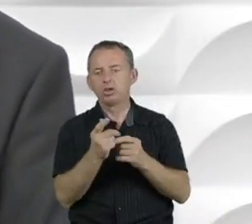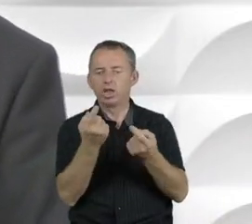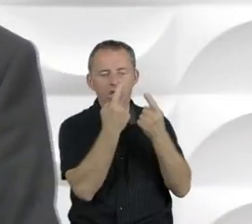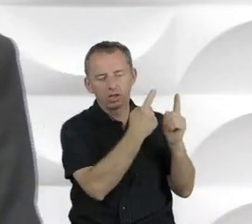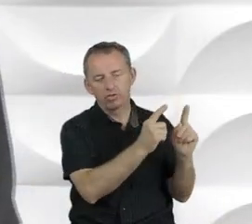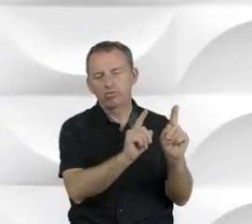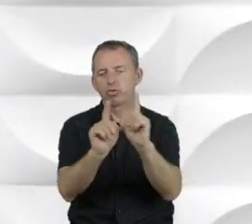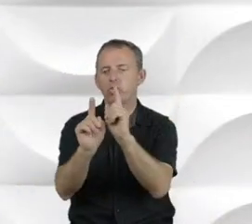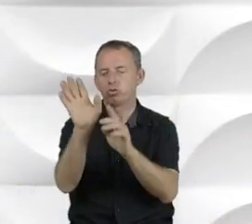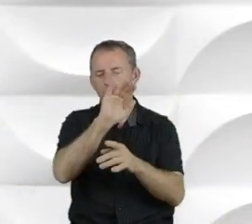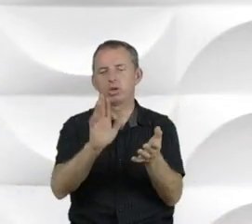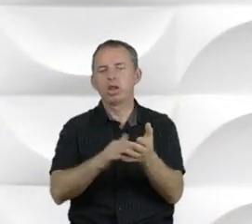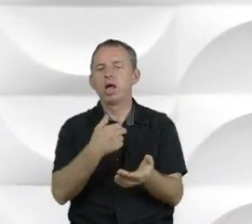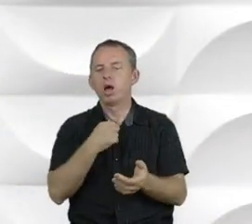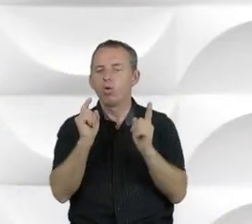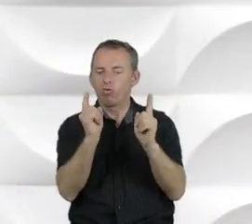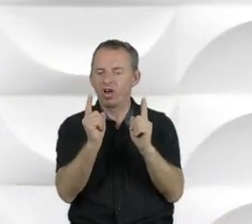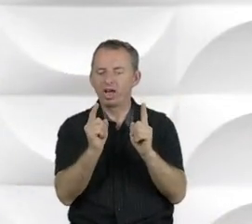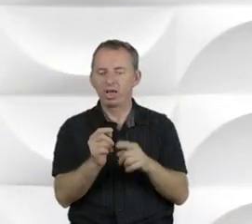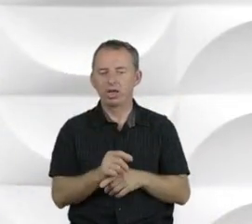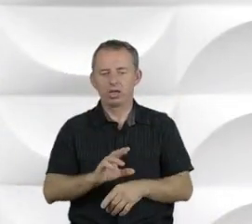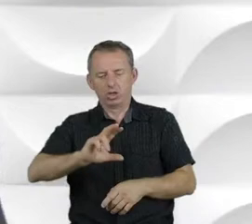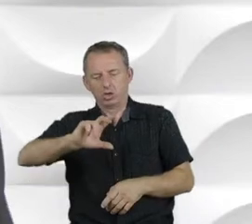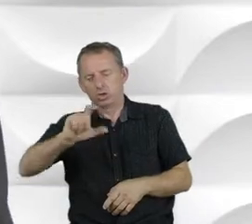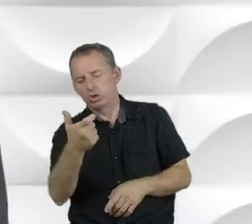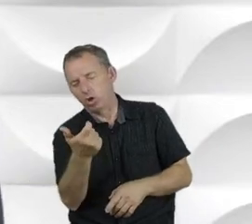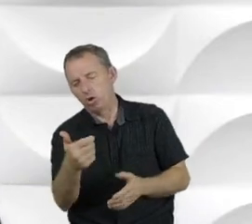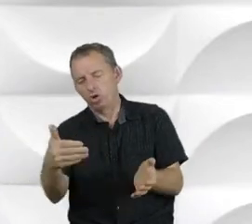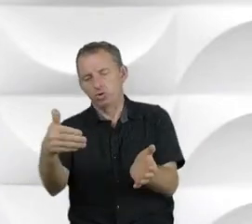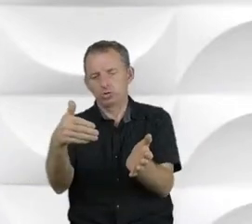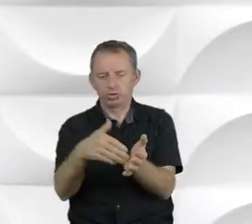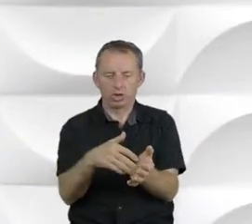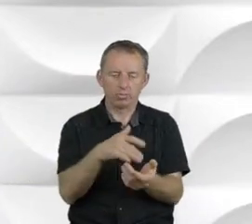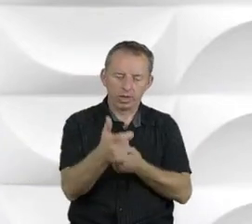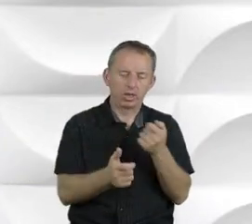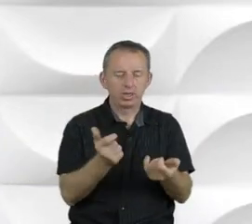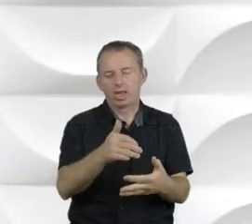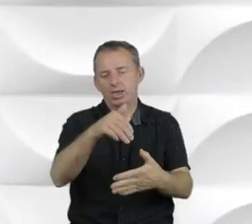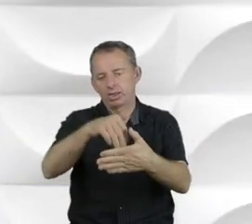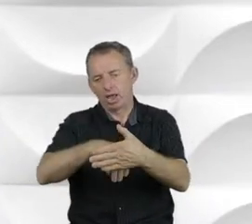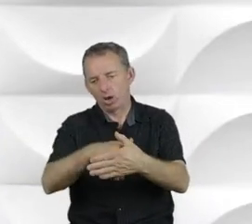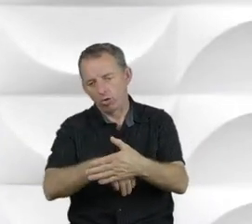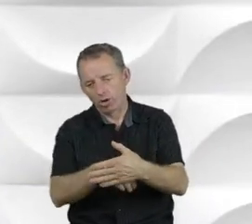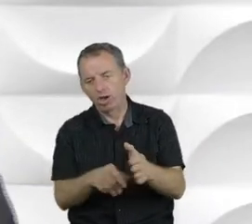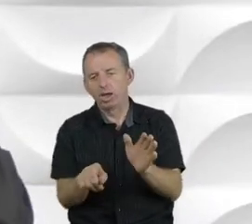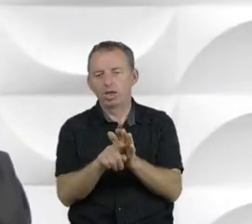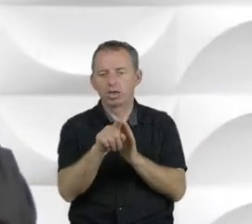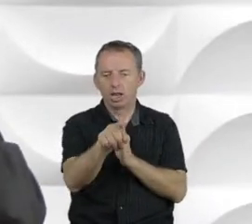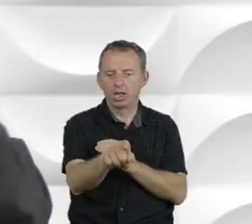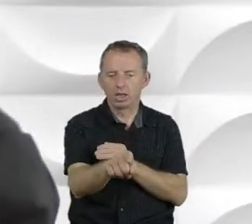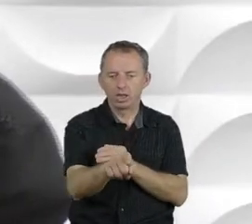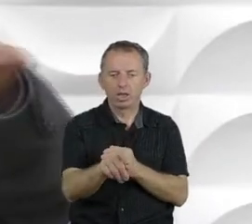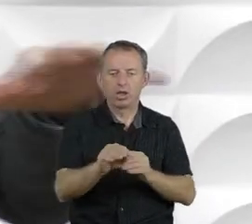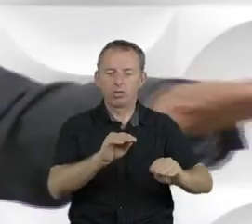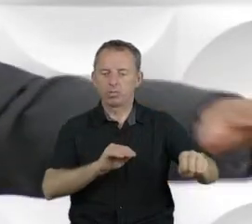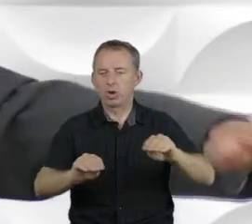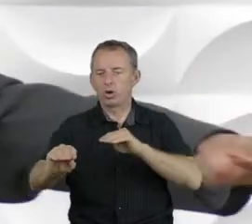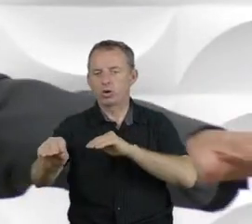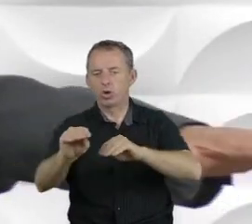naszej uwagi, co trzeba robić, jak się zachować. Dlatego porozkładał